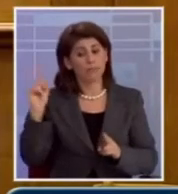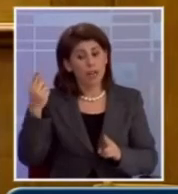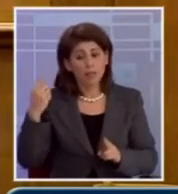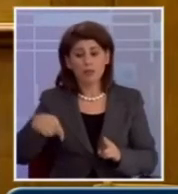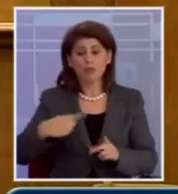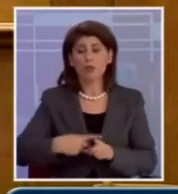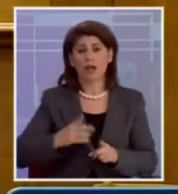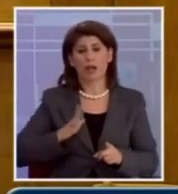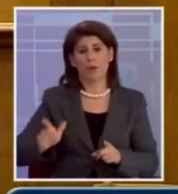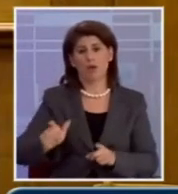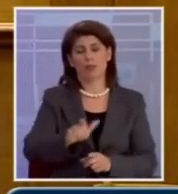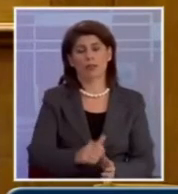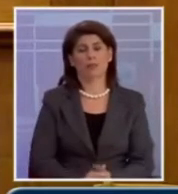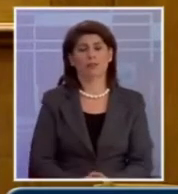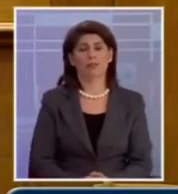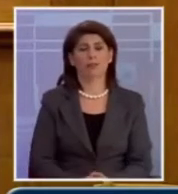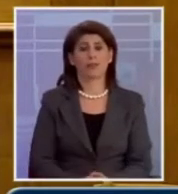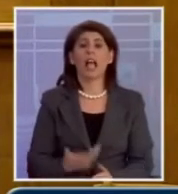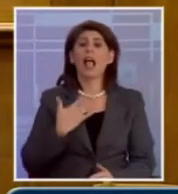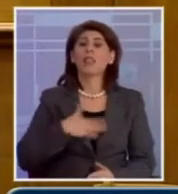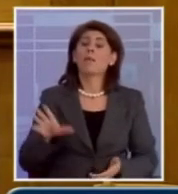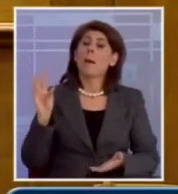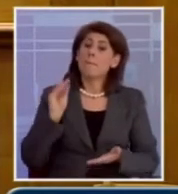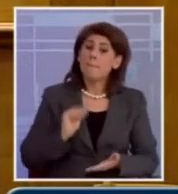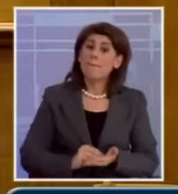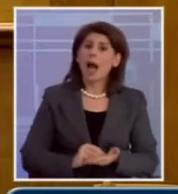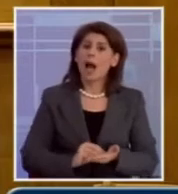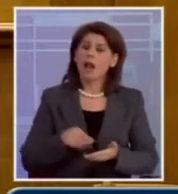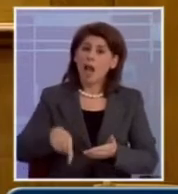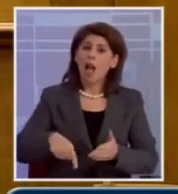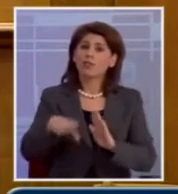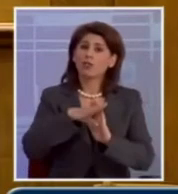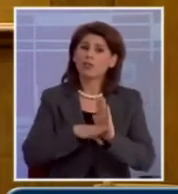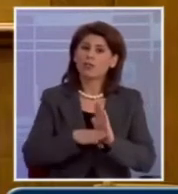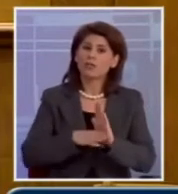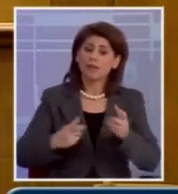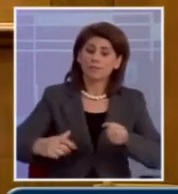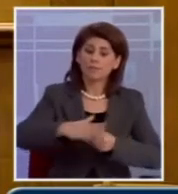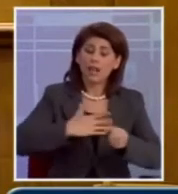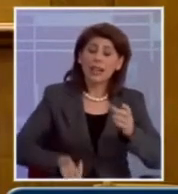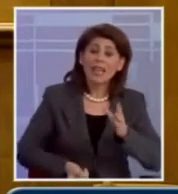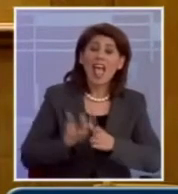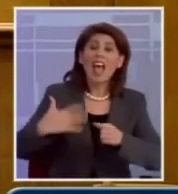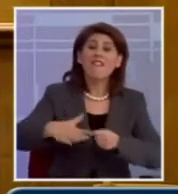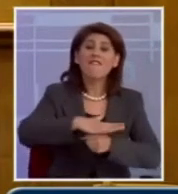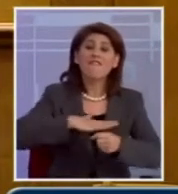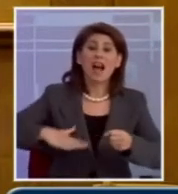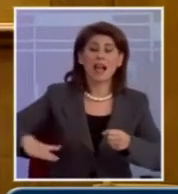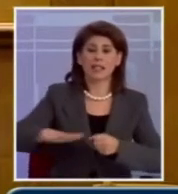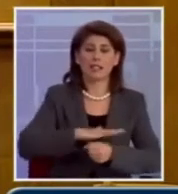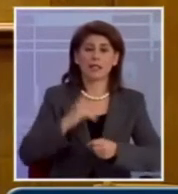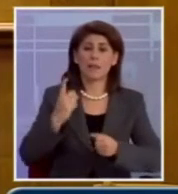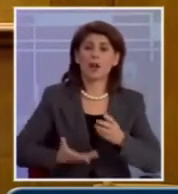του Έλληνα πολίτη. Θέλουμε λοιπόν να επαναθεμελιώσουμε αυτό το σύστημα σε νέες βάσεις, με ένα